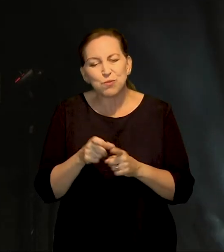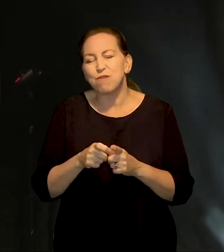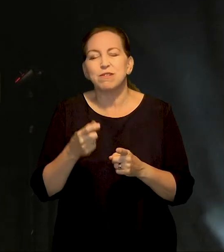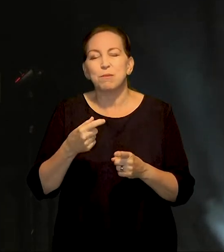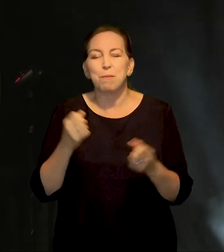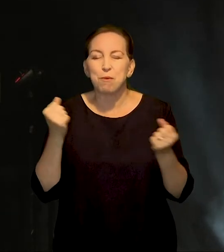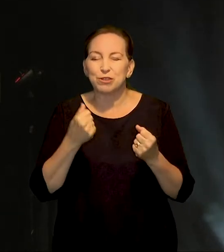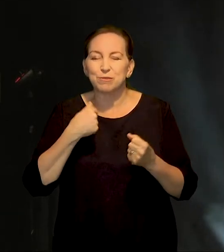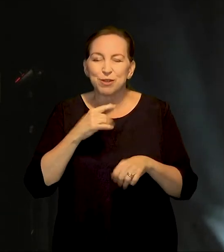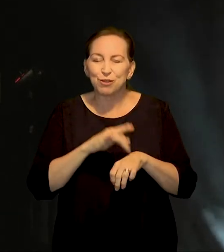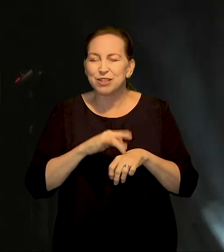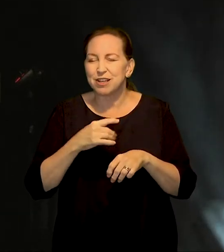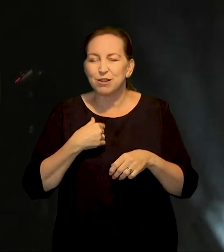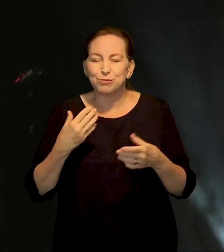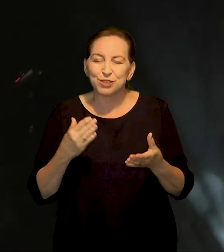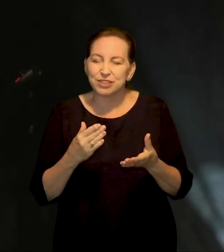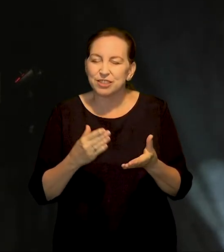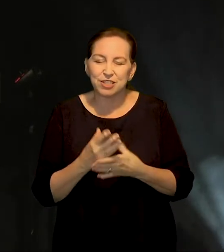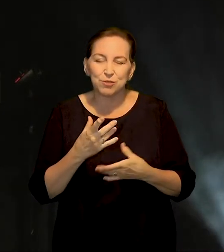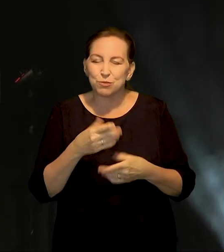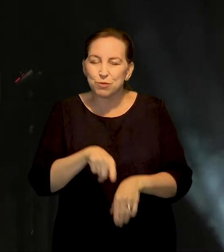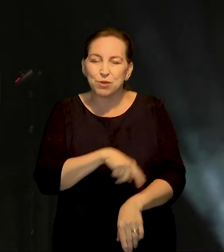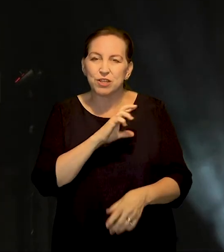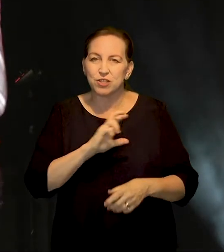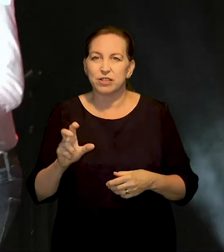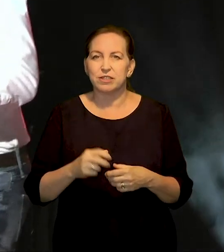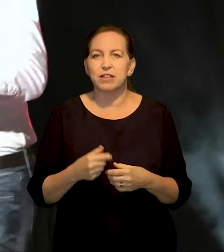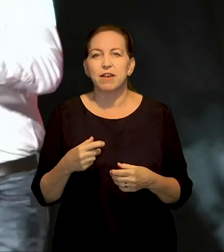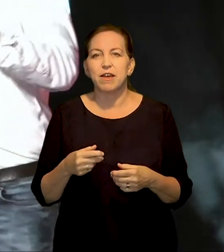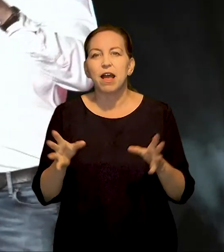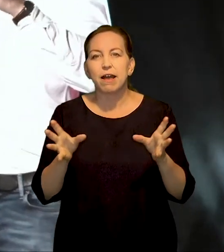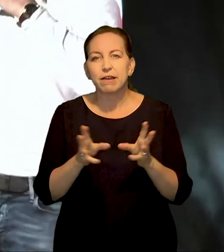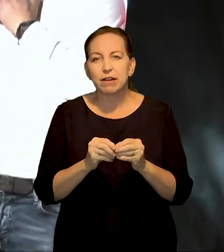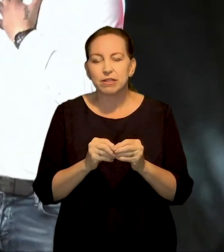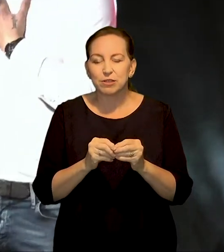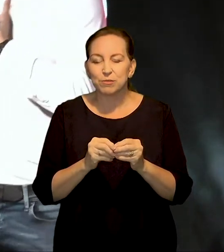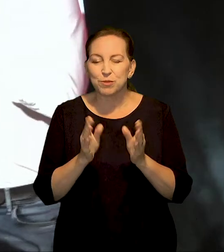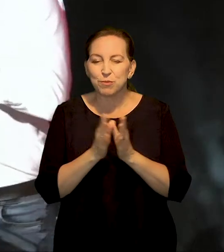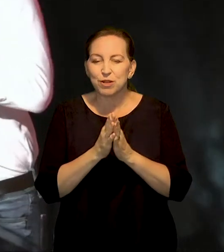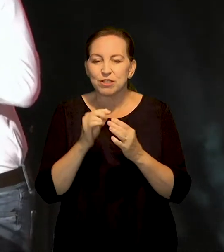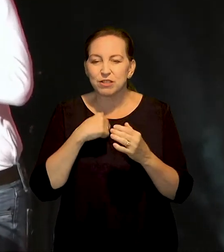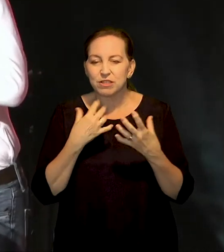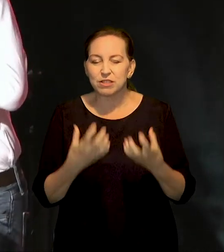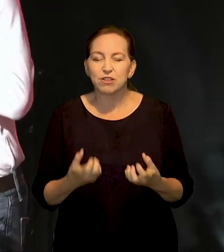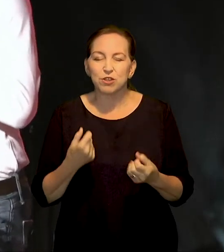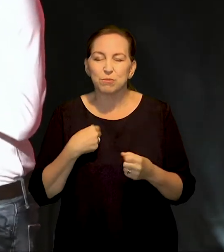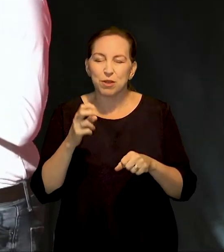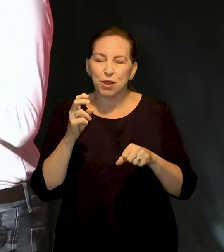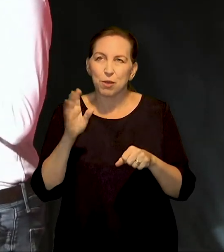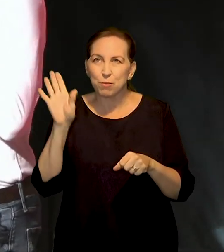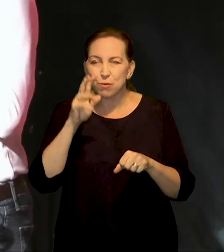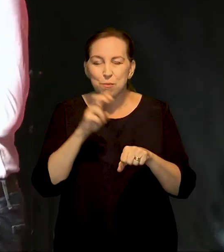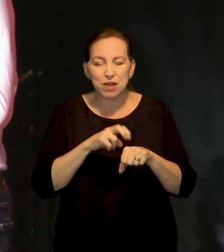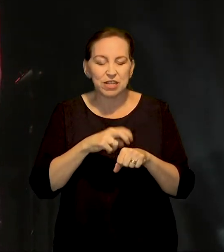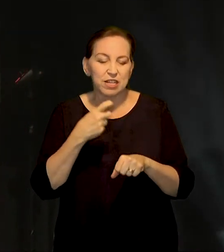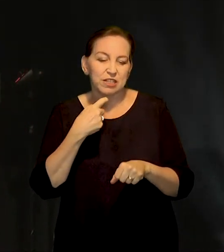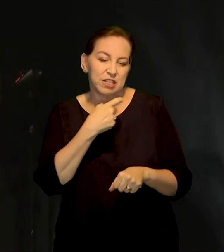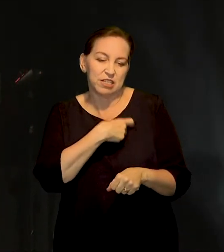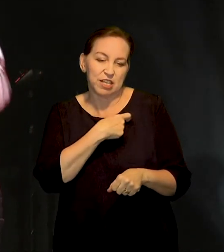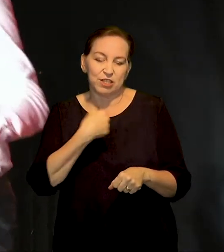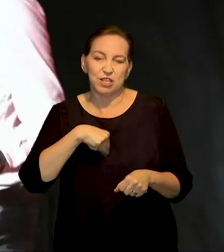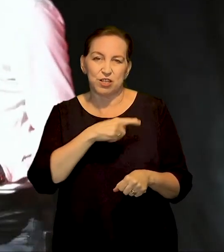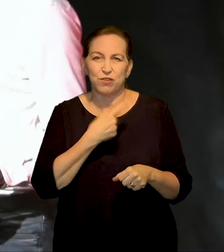się. Tak jak Piotr powiedział, ja nie znam tego człowieka. A mimo to Bóg go użył.